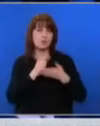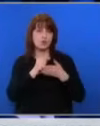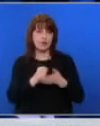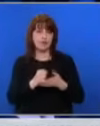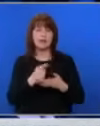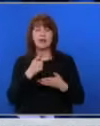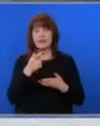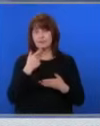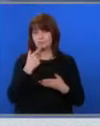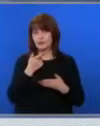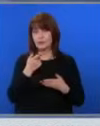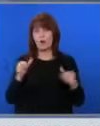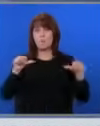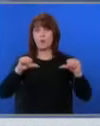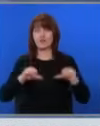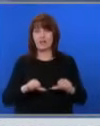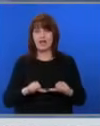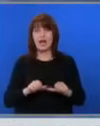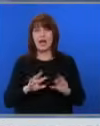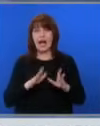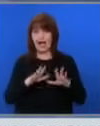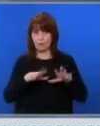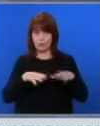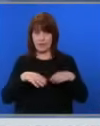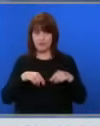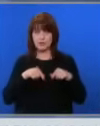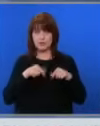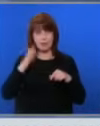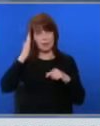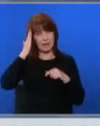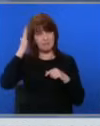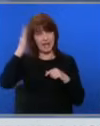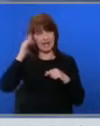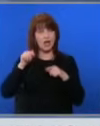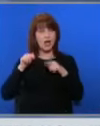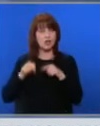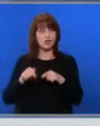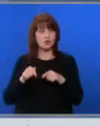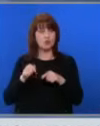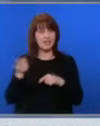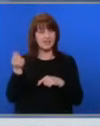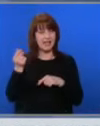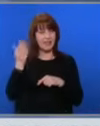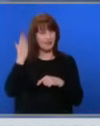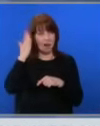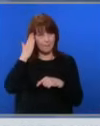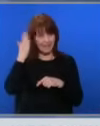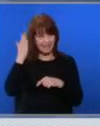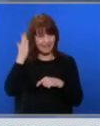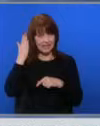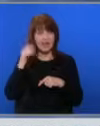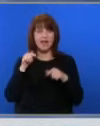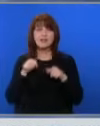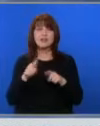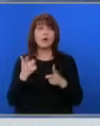се обърна към Марият Габриел. Ако приемеш да си премиер с този финансов министър, ти,